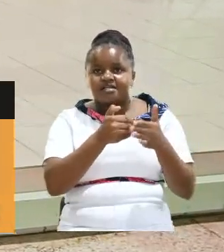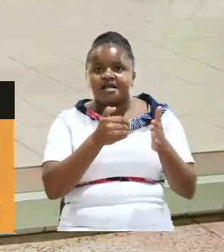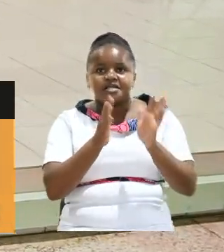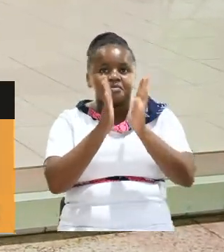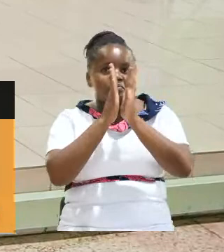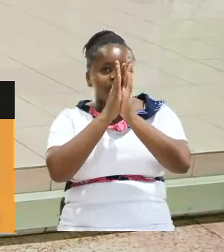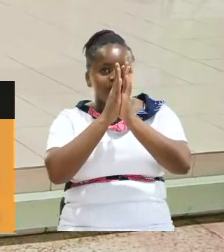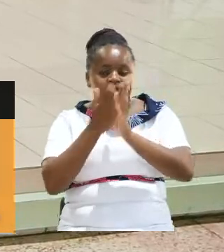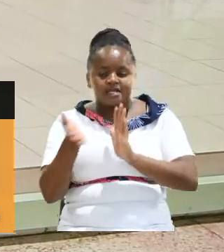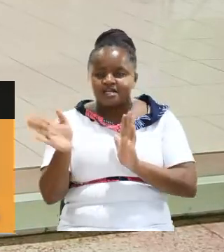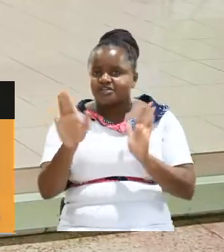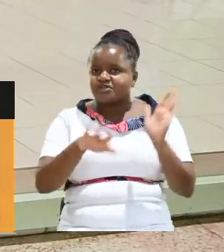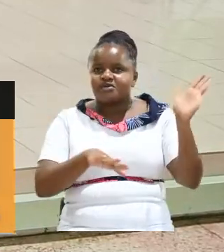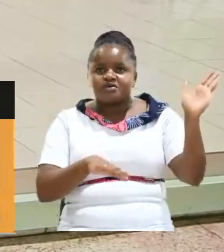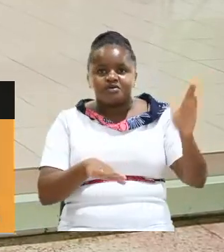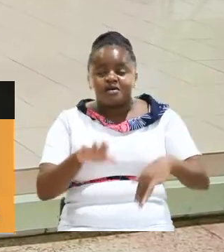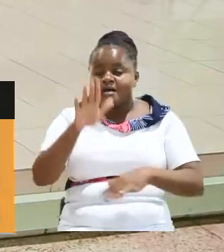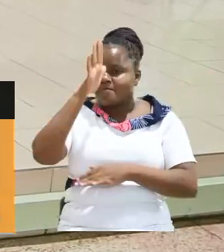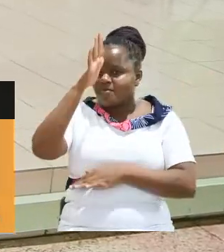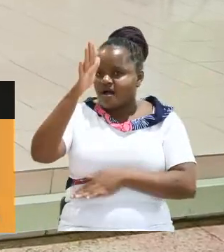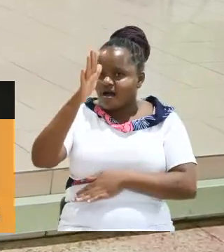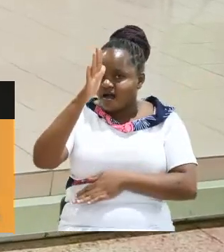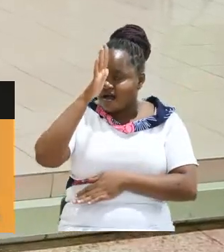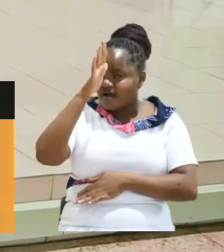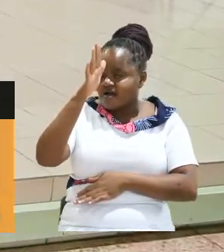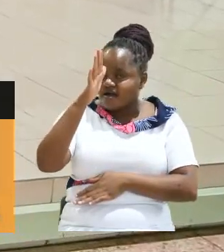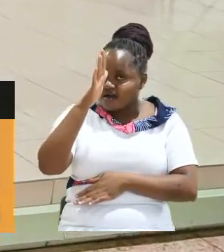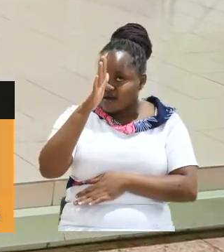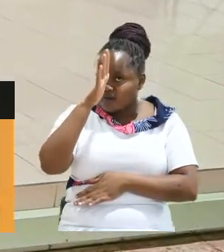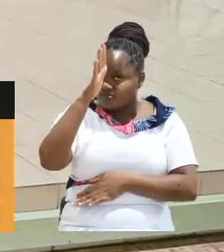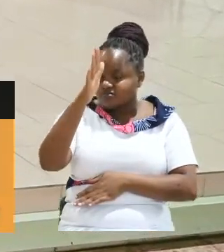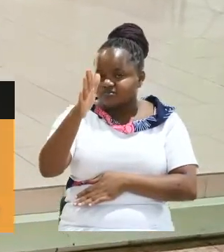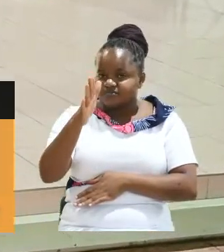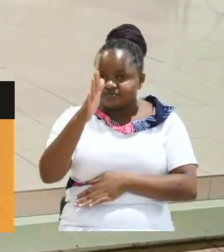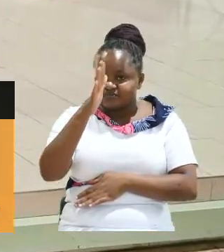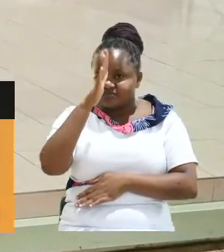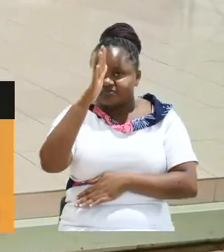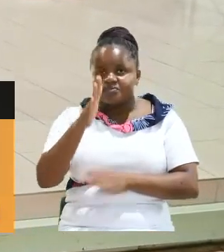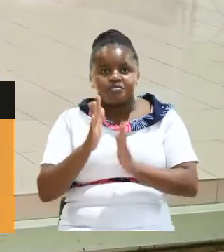Ninaomba nirekebishe. Sema baba.